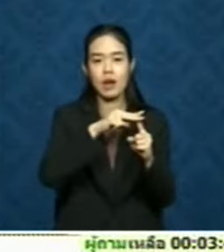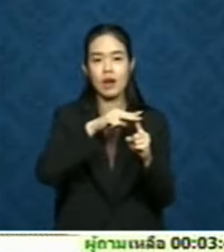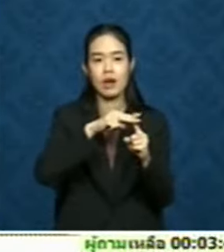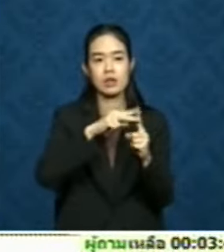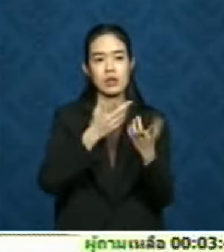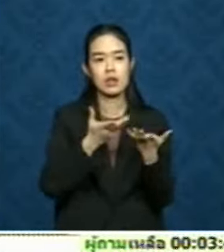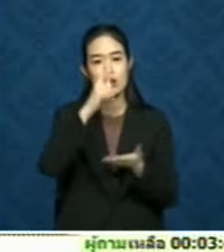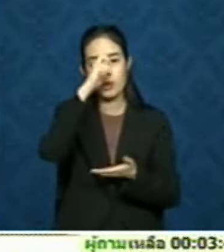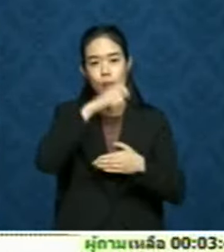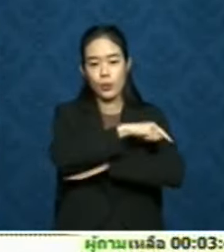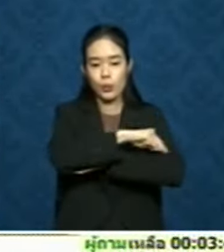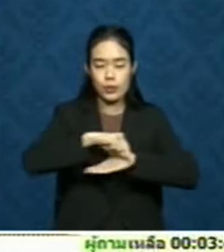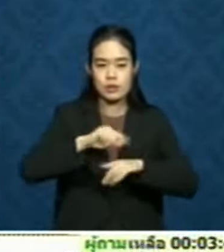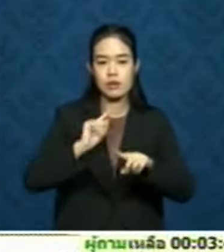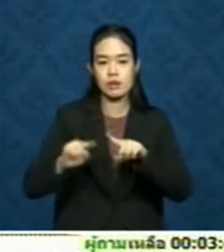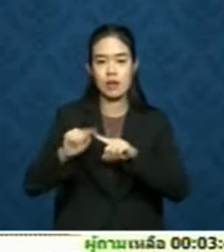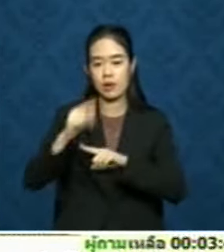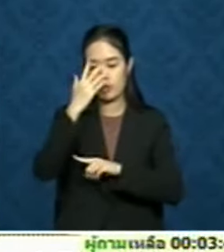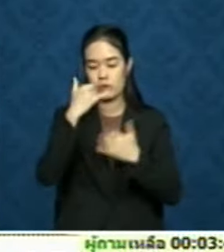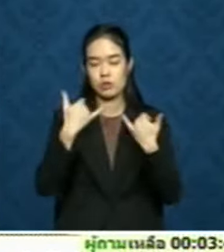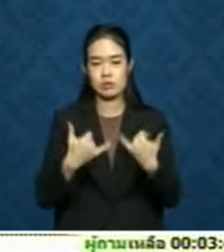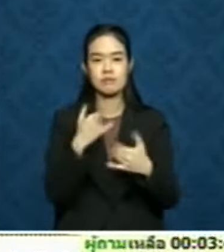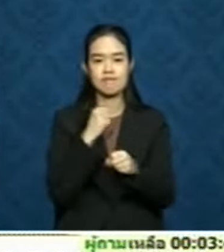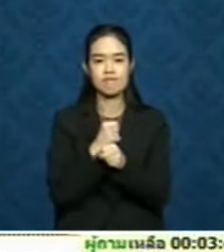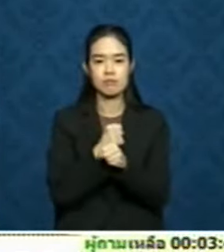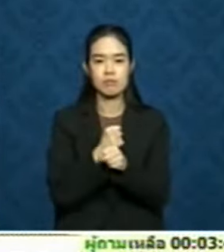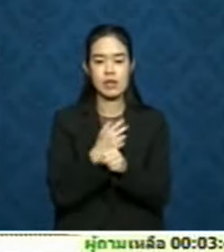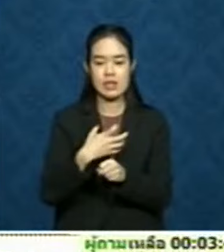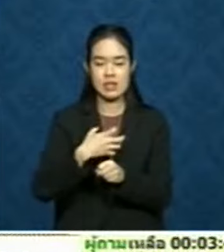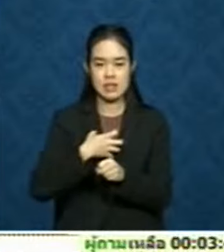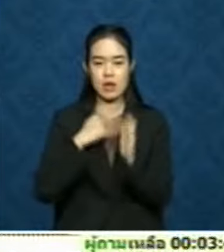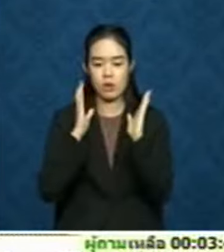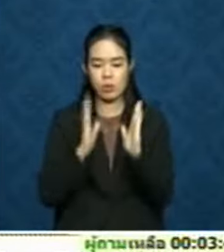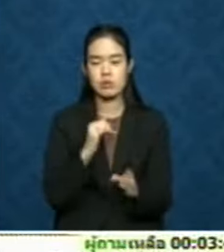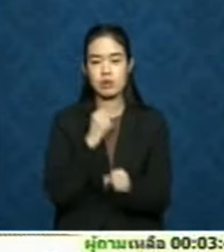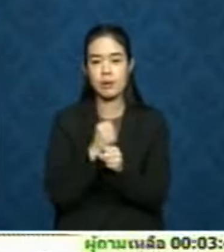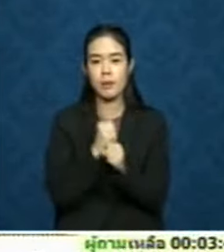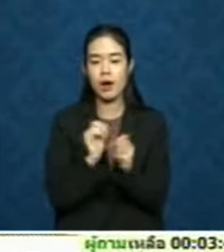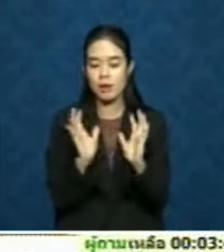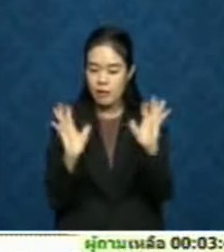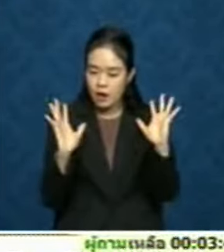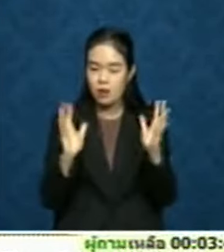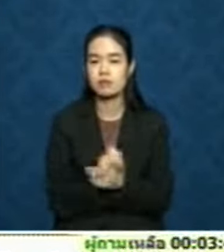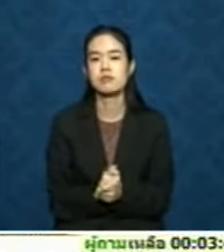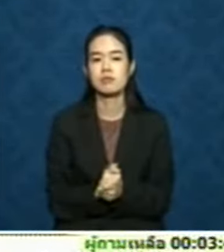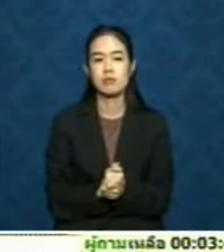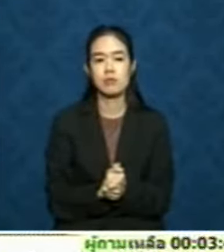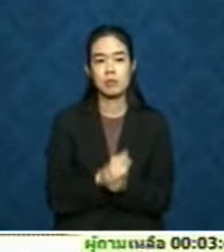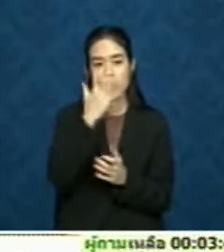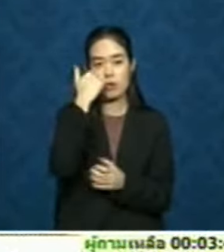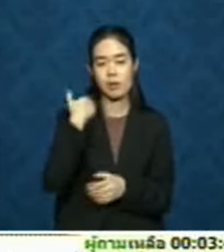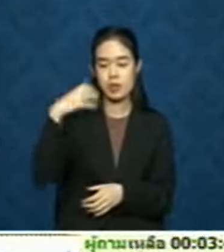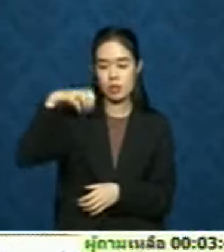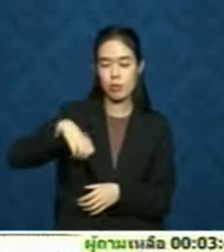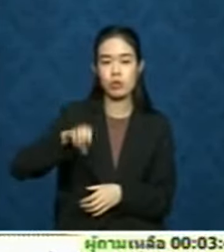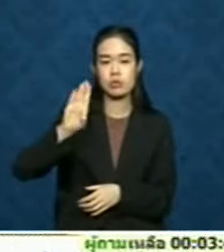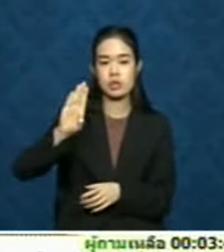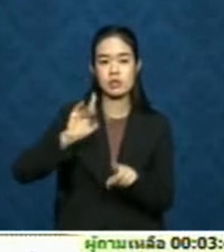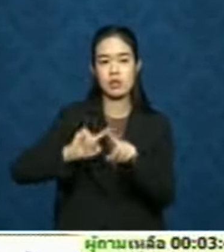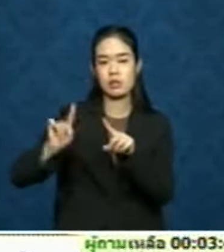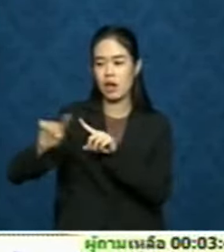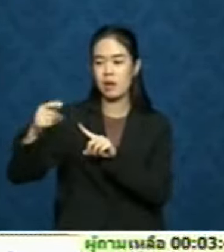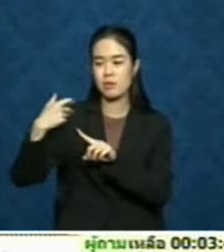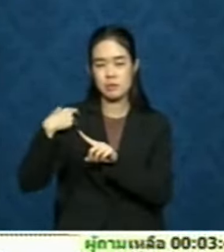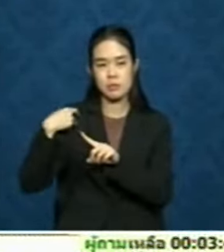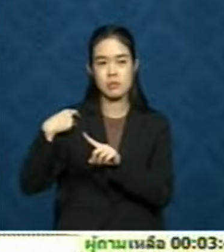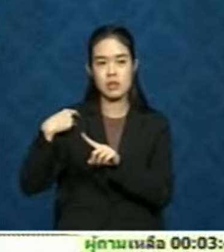รื่องที่ประเทศเราเนี่ยมีความต้องการอย่างมากจากการที่เราต้องมีการลงทุนข้ามชาติมาโดยบริษัทใหญ่ๆจากทั่วโลกที่รัฐบาลเราได้ไปเดินทาง